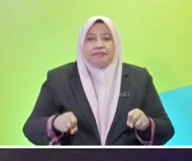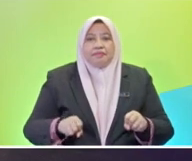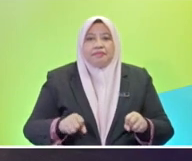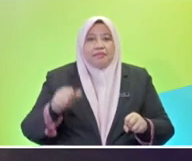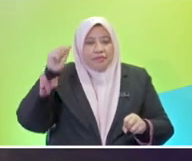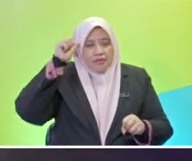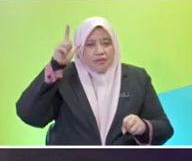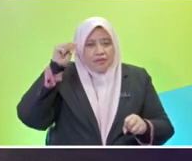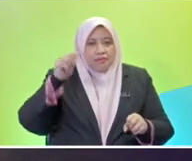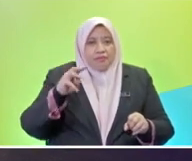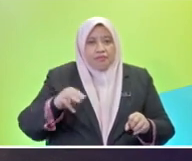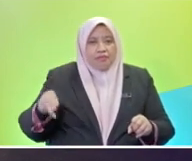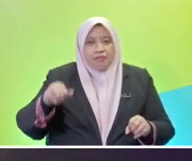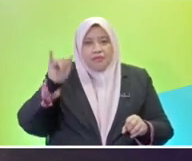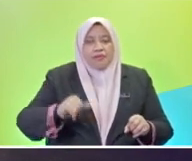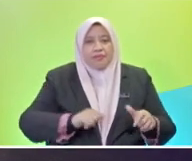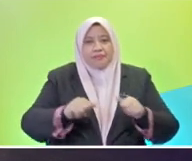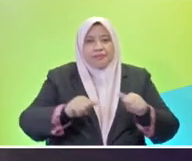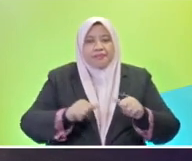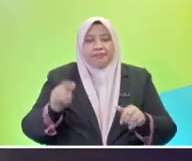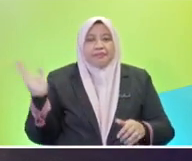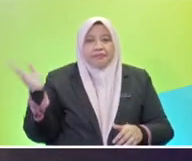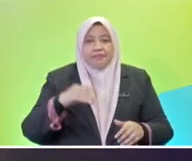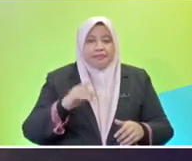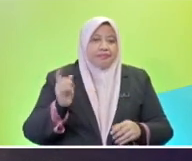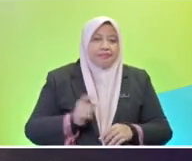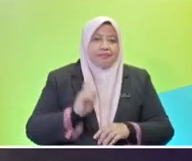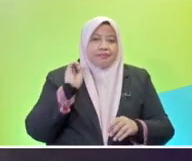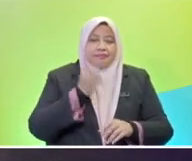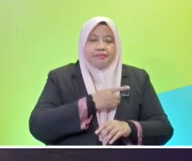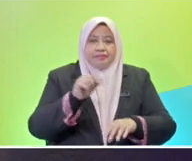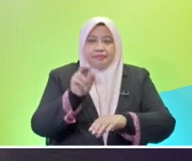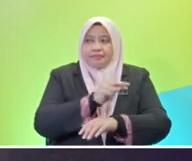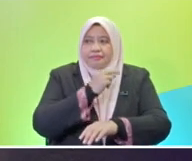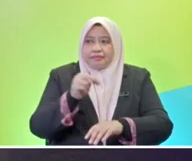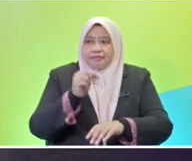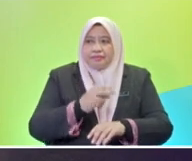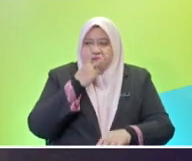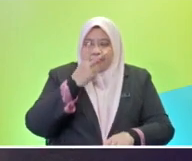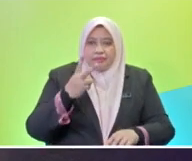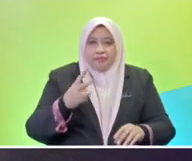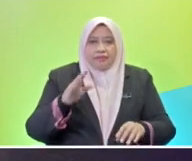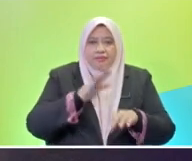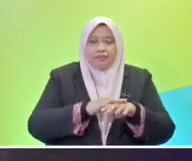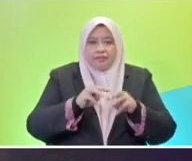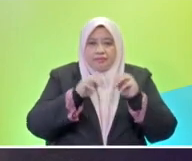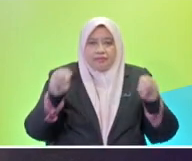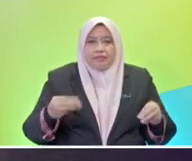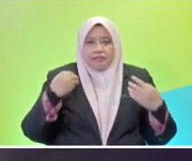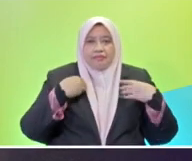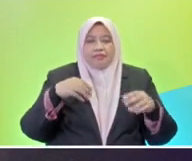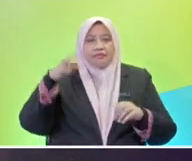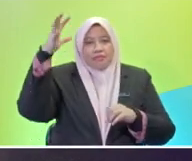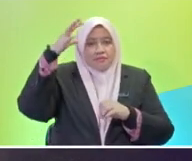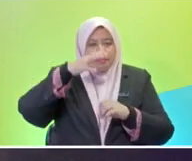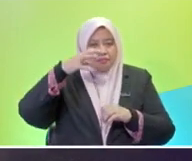seorang murid yang sangat proaktif. Iya. Yeah. Okey, mari. Okay. Akmal. Akmal nampak tak atas meja tu? Okey. Ada topi. Betul.